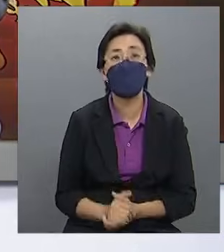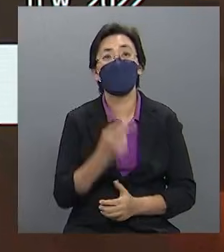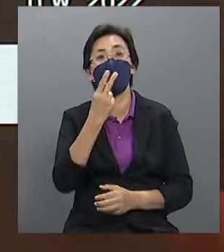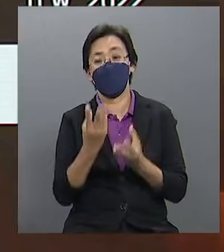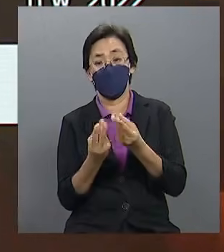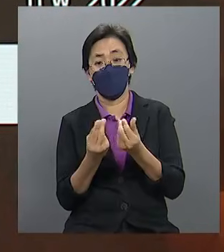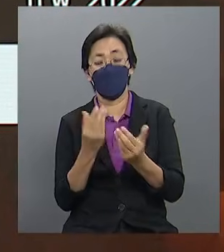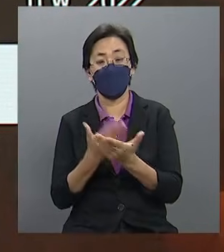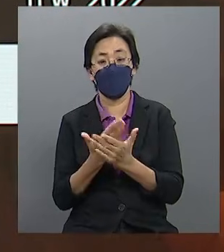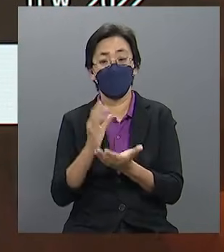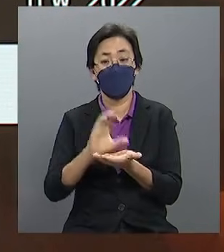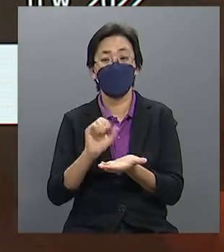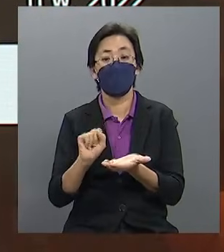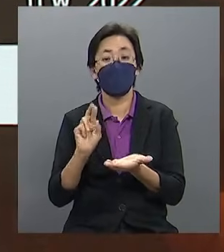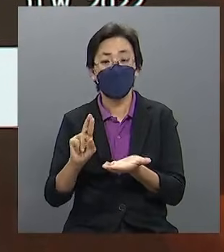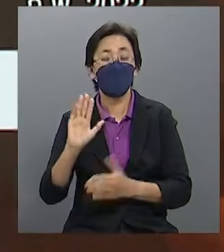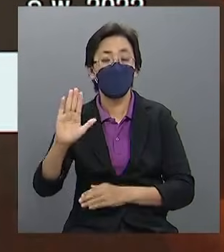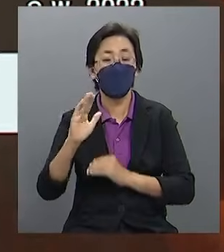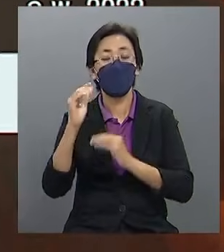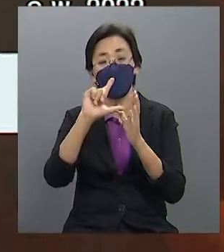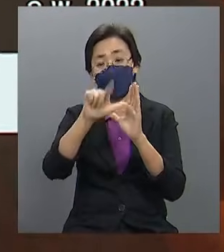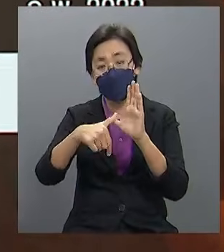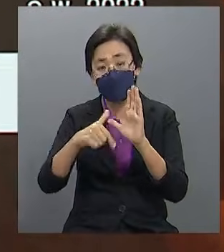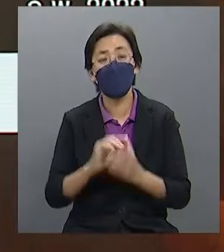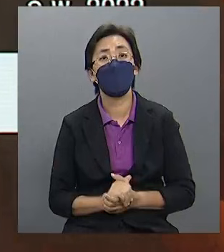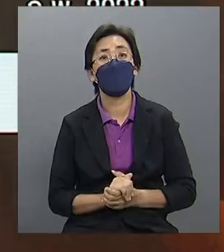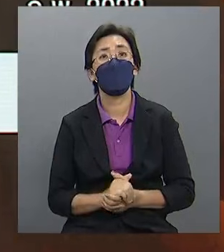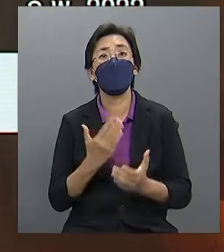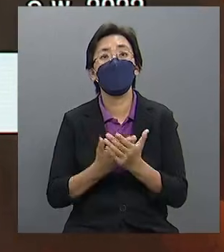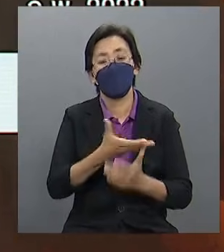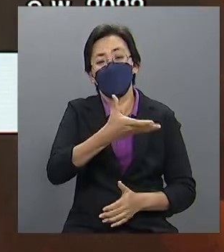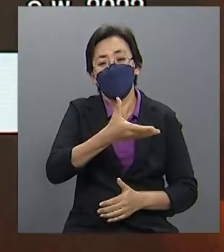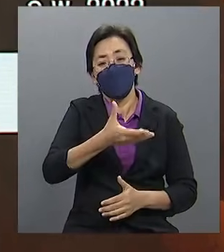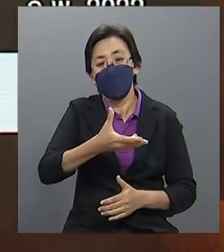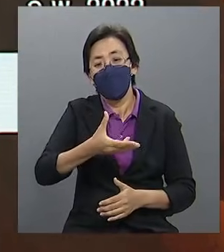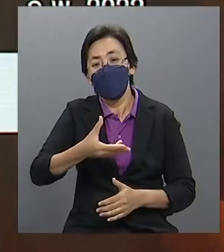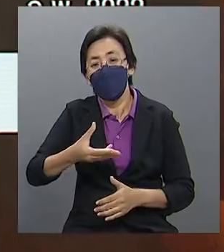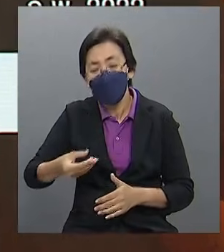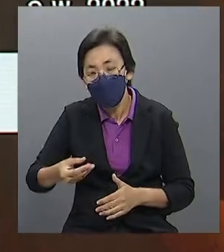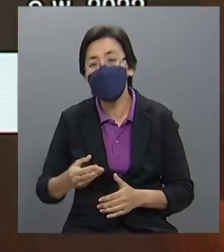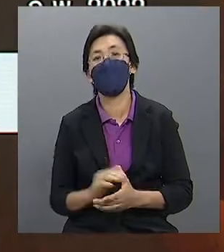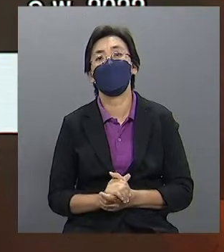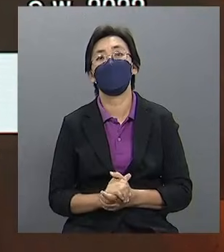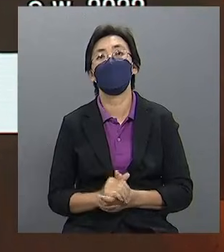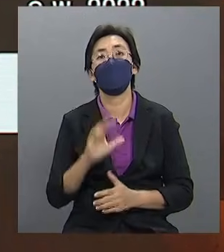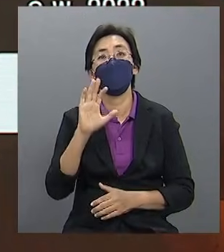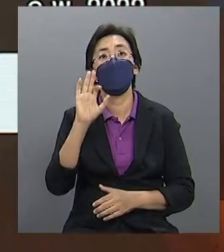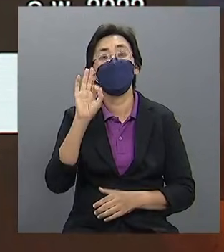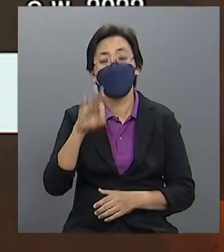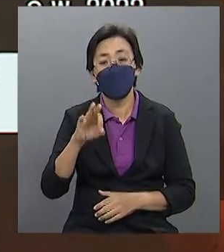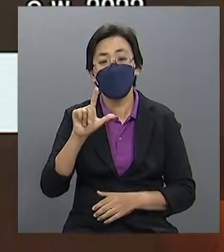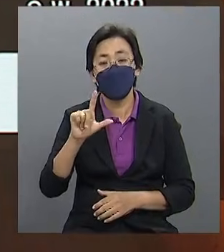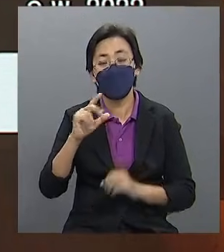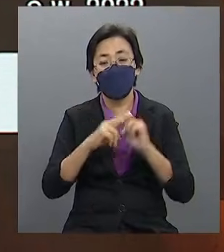รองระหว่างประเทศของศรีลังกาจะเห็นได้ว่าลดลงอย่างต่อเนื่องจากเกือบ 9,000 ล้านดอลลาร์สหรัฐในปี2019